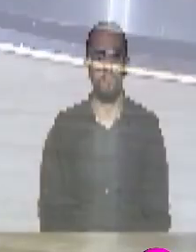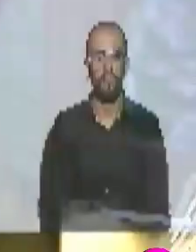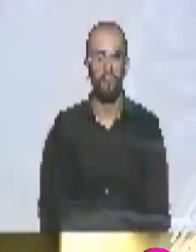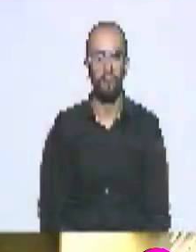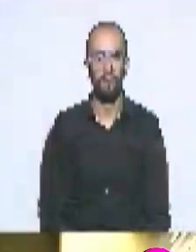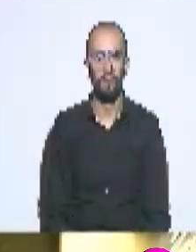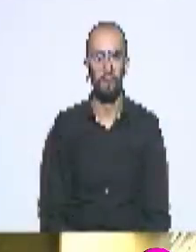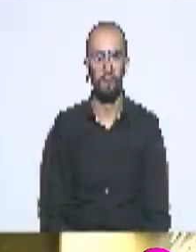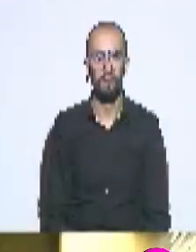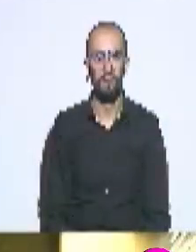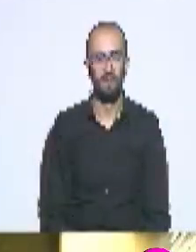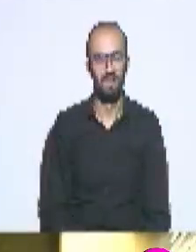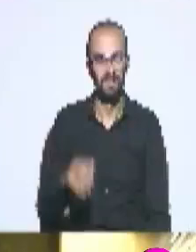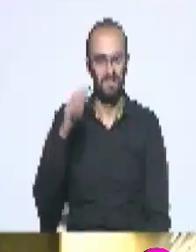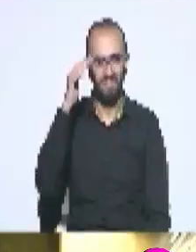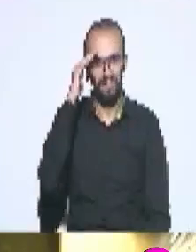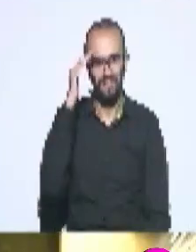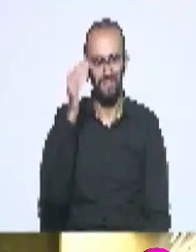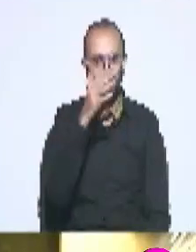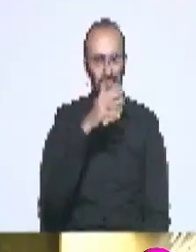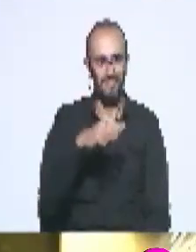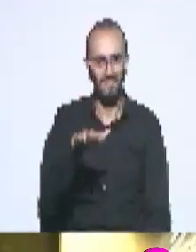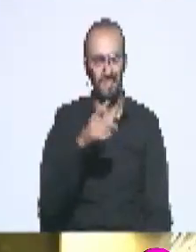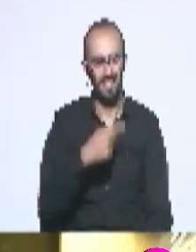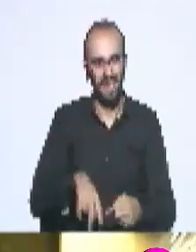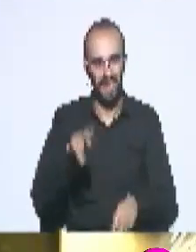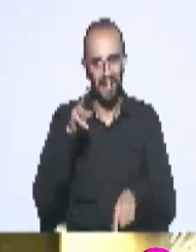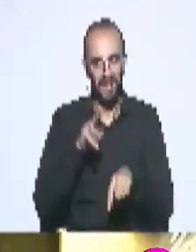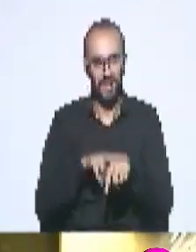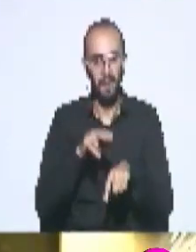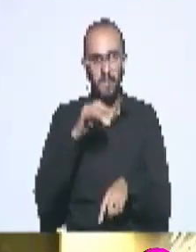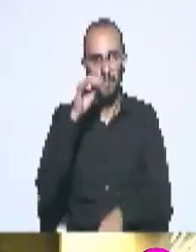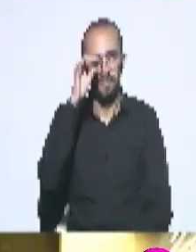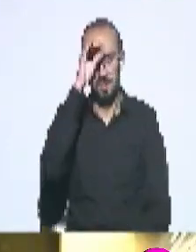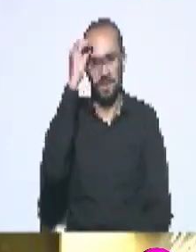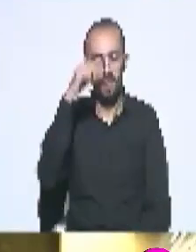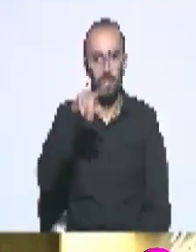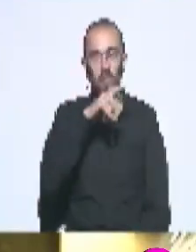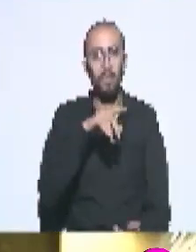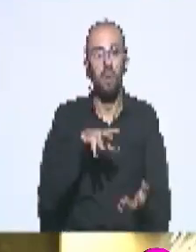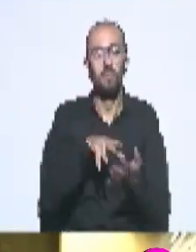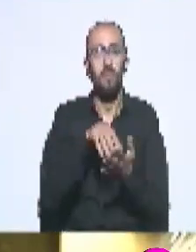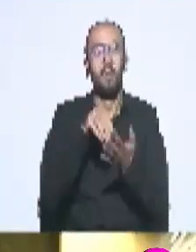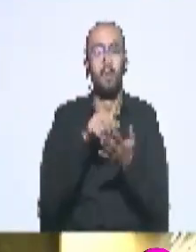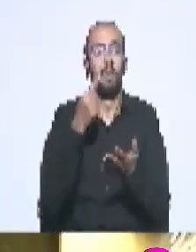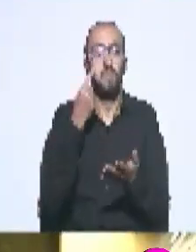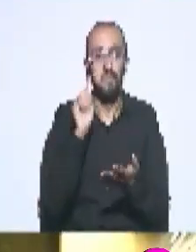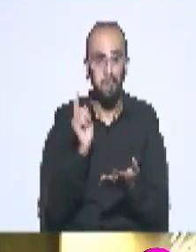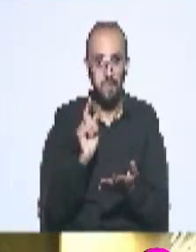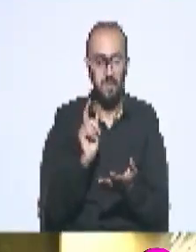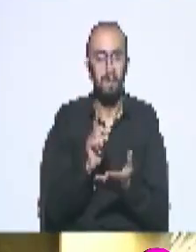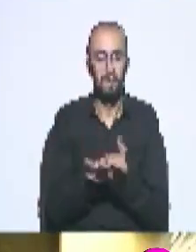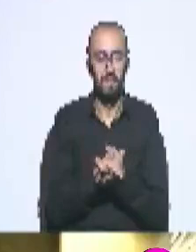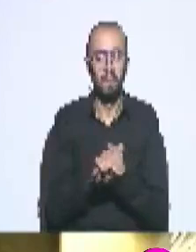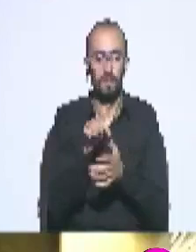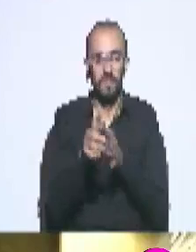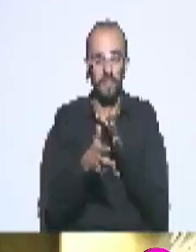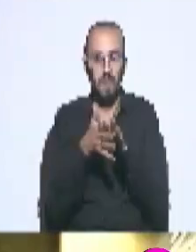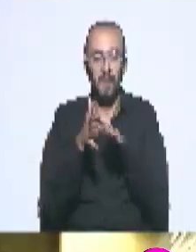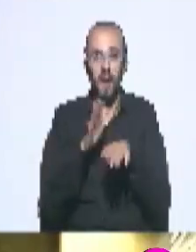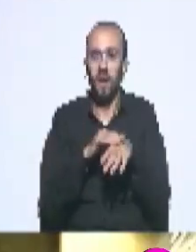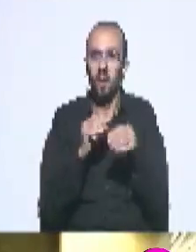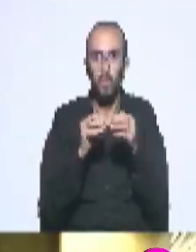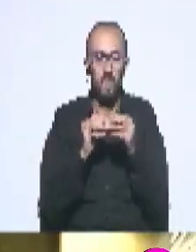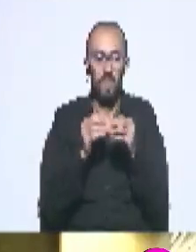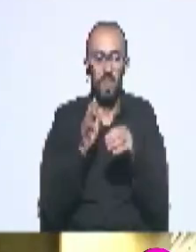وي اهلا بحضراتكم مره ثانيه مشاهدينا للي ما تبعش معانا من بدايه الحلقه احنا النهارده بنتكلم ازاي